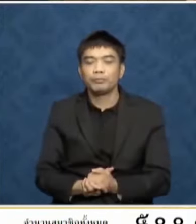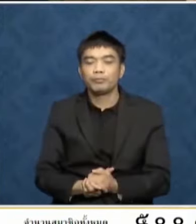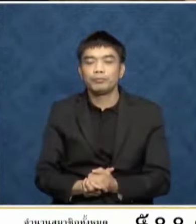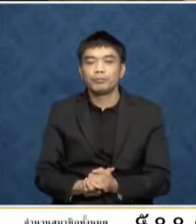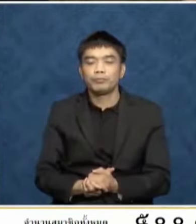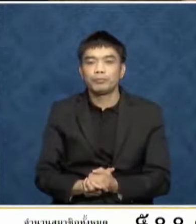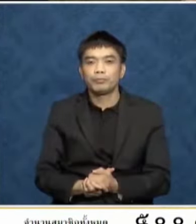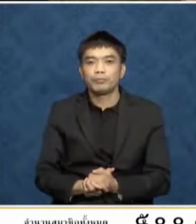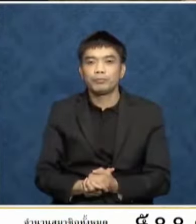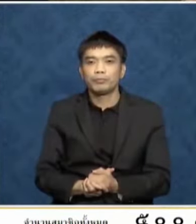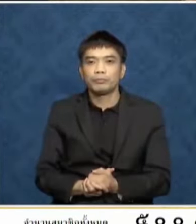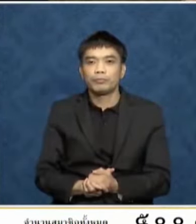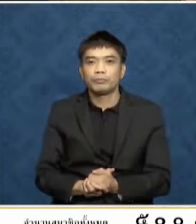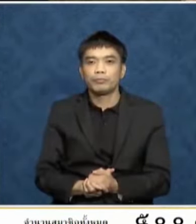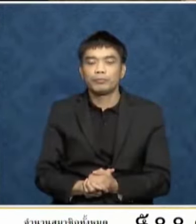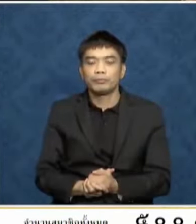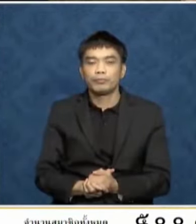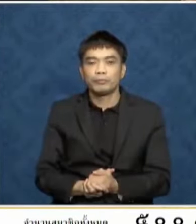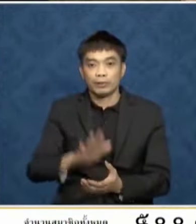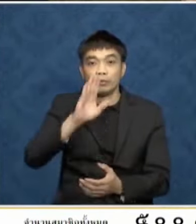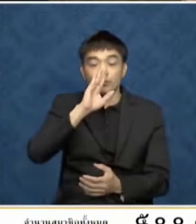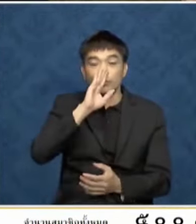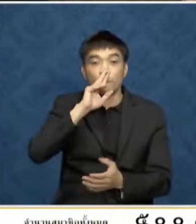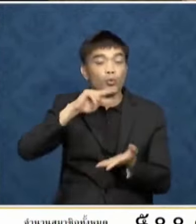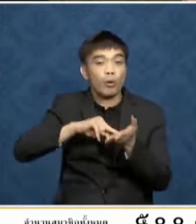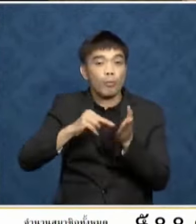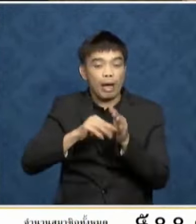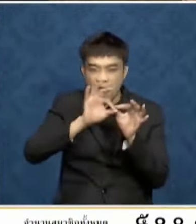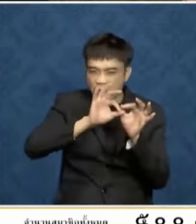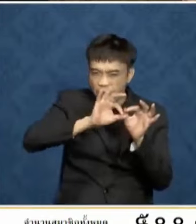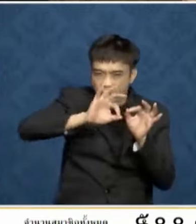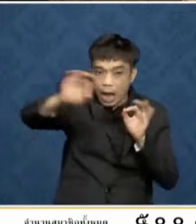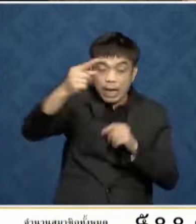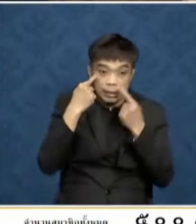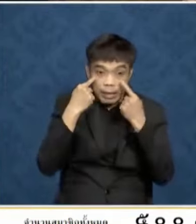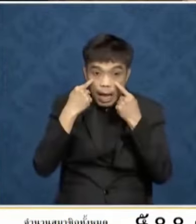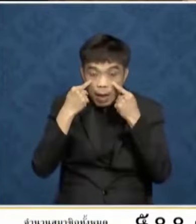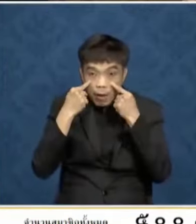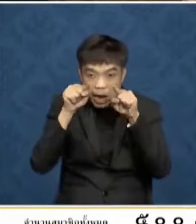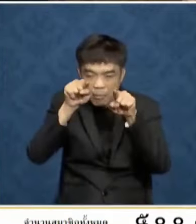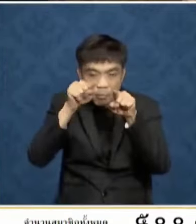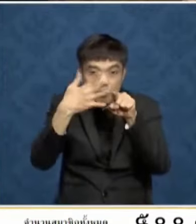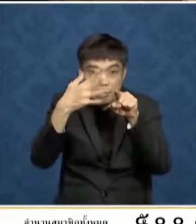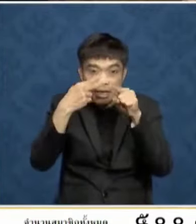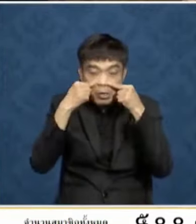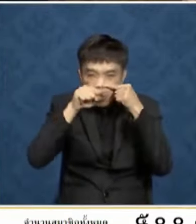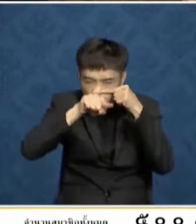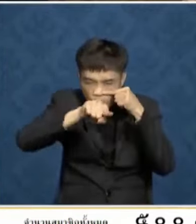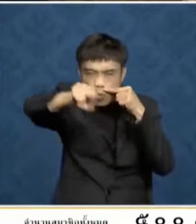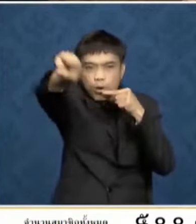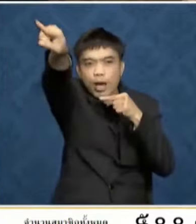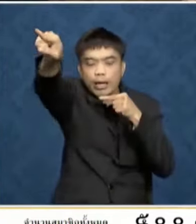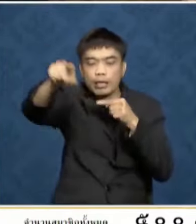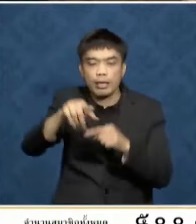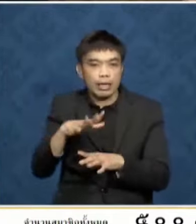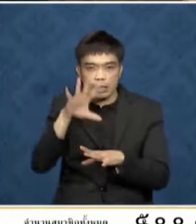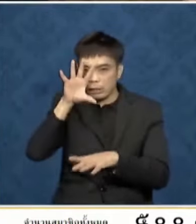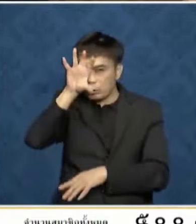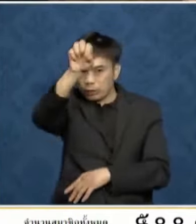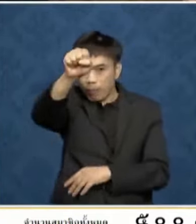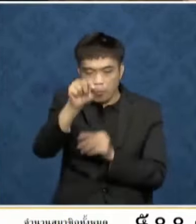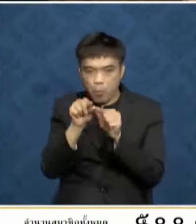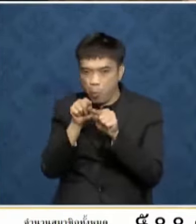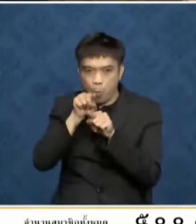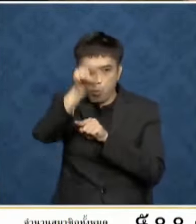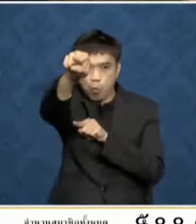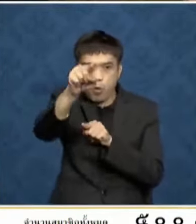ซึถากคอการสรระยะ Beyond Visual Rangeซึกคือระยะที่ไกลกวที่ตามองเห็นซึตแรสำคัญหนึงเลยก็อการตรวจจเปาหมายที่เร